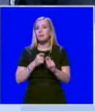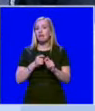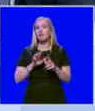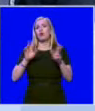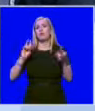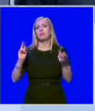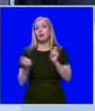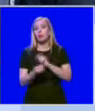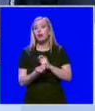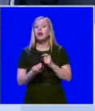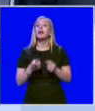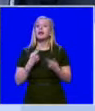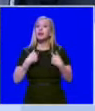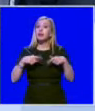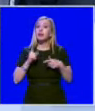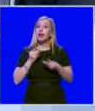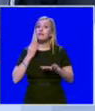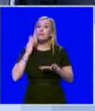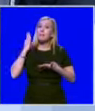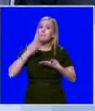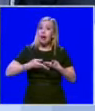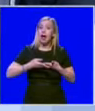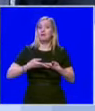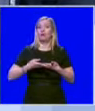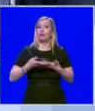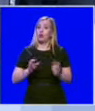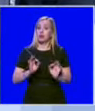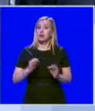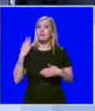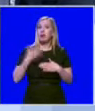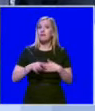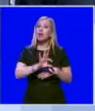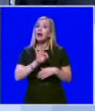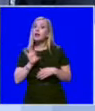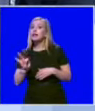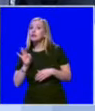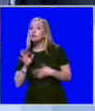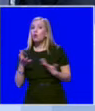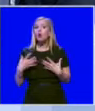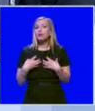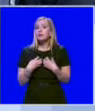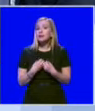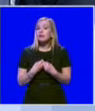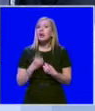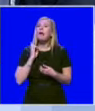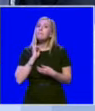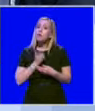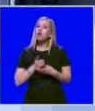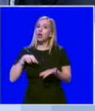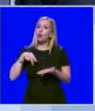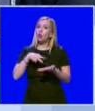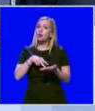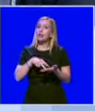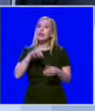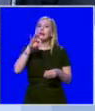даваме възможност, даваме право, защото това наистина е право, на избор на хората, които се притесняват, да могат да отидат да гласуват